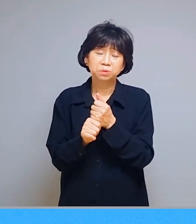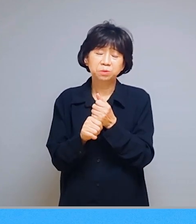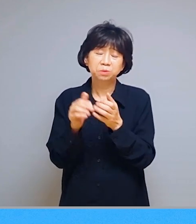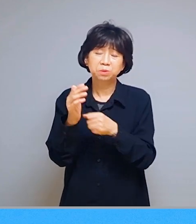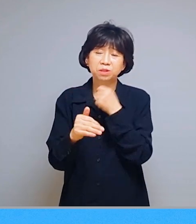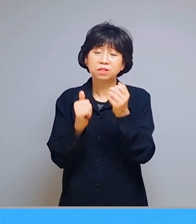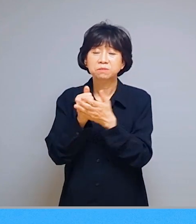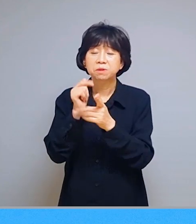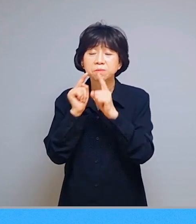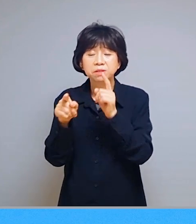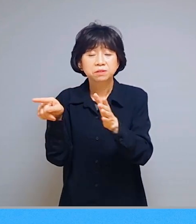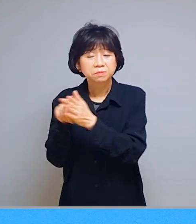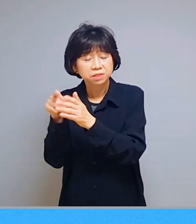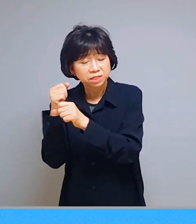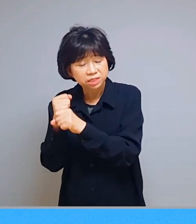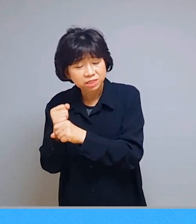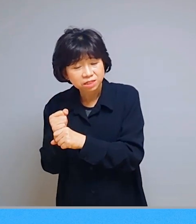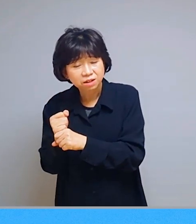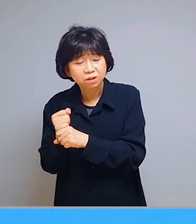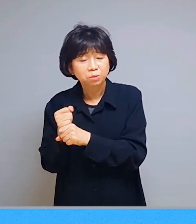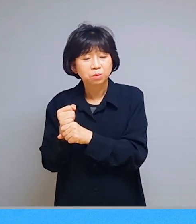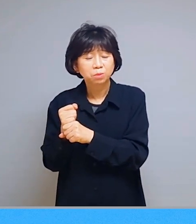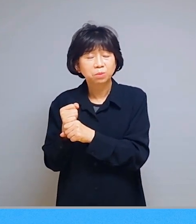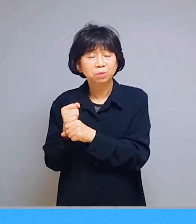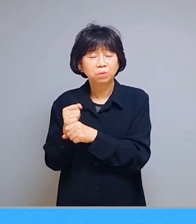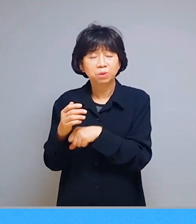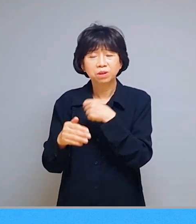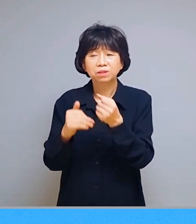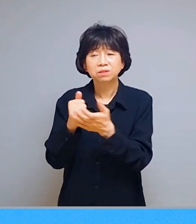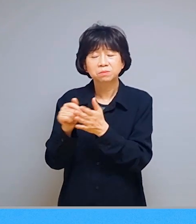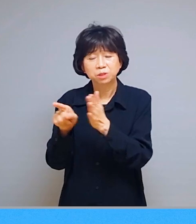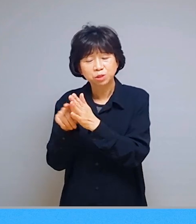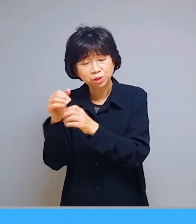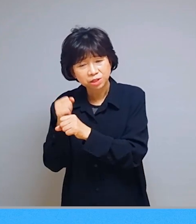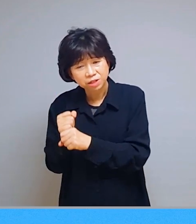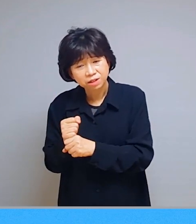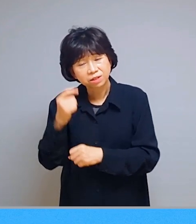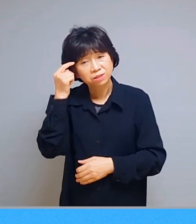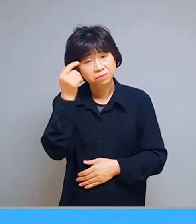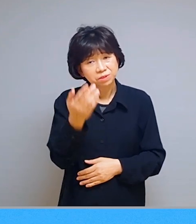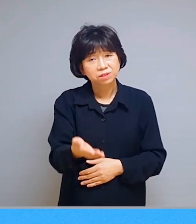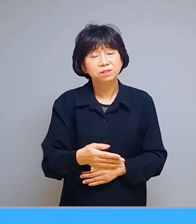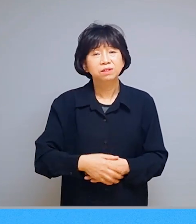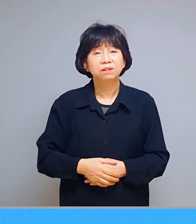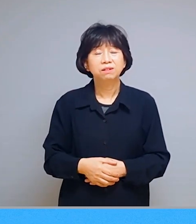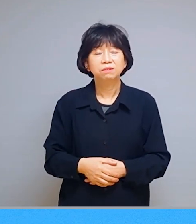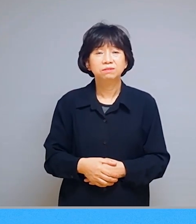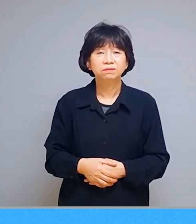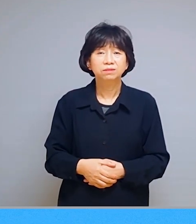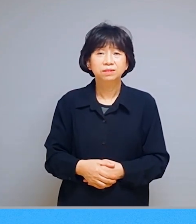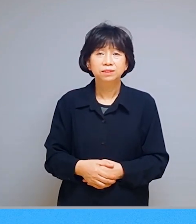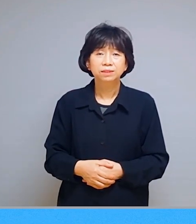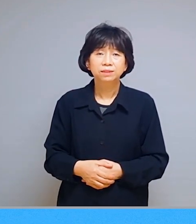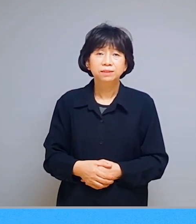하나님의 말씀을 의지하고 하나님을 신뢰하고 계십니까? 아니면